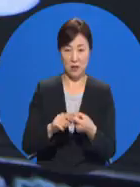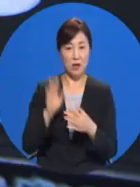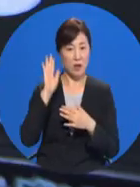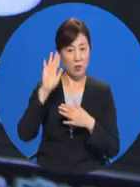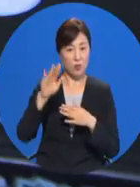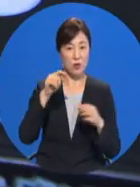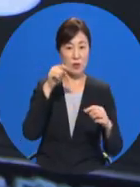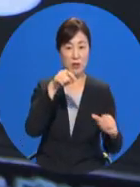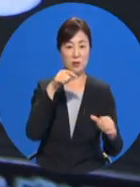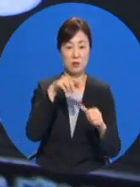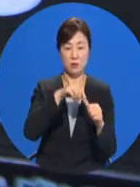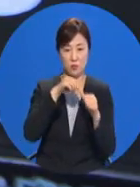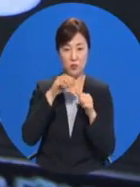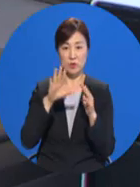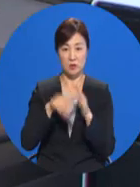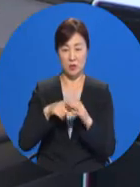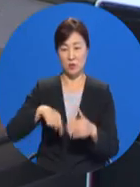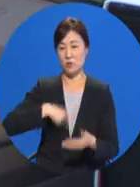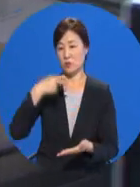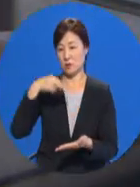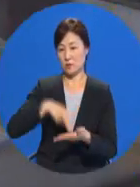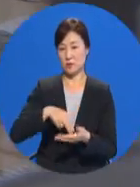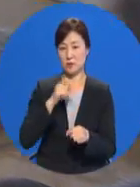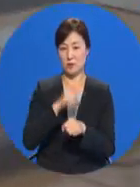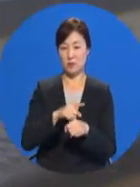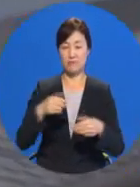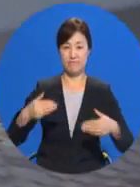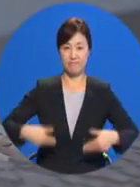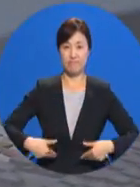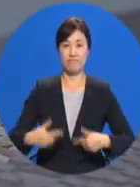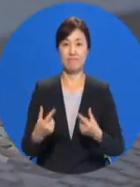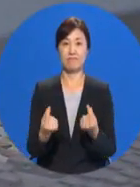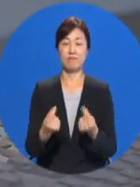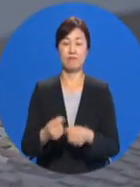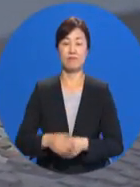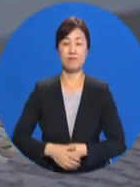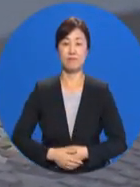독립성 확보가 과제로 남겨지고 있습니다. MBC 뉴스 박민주입니다.